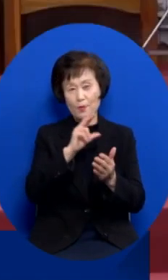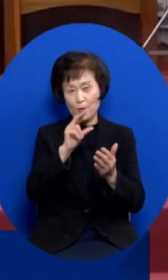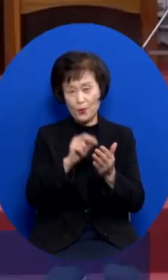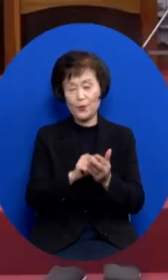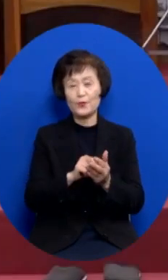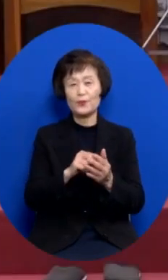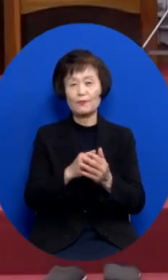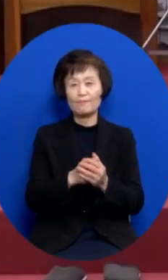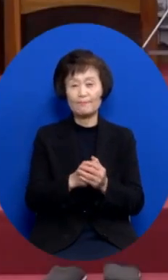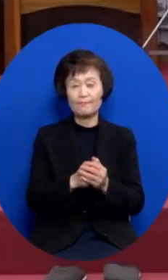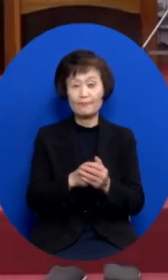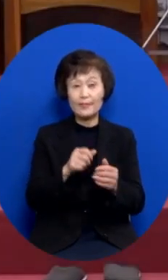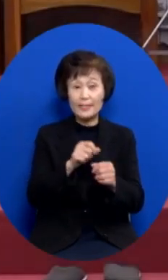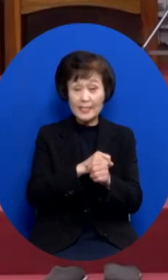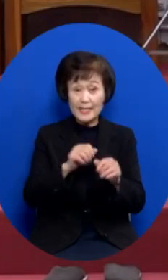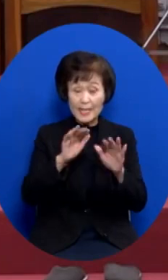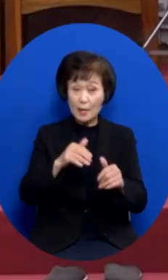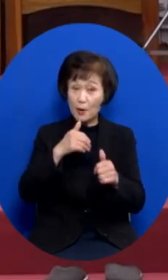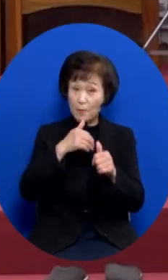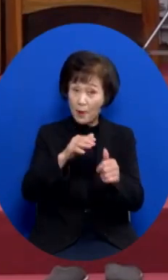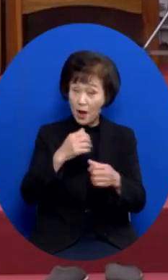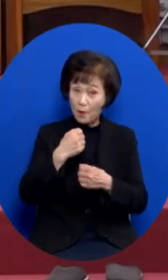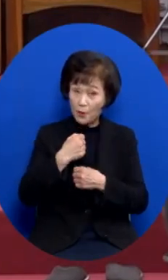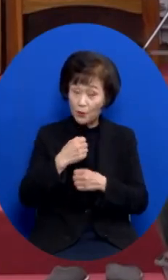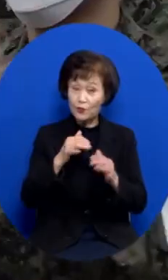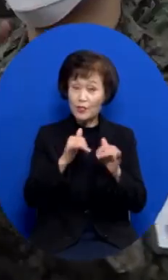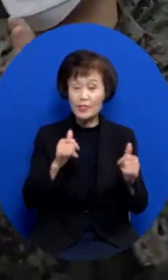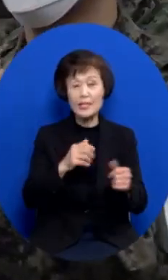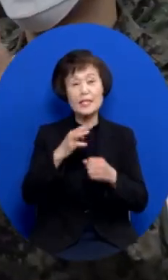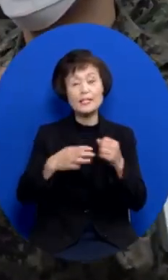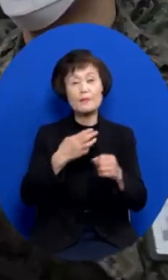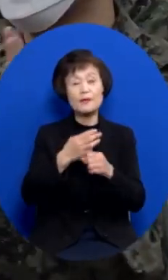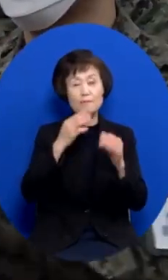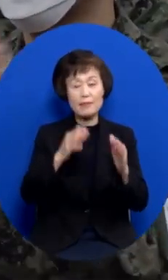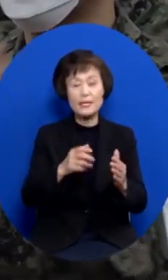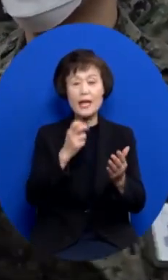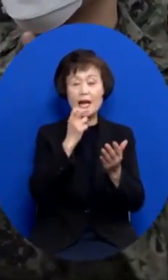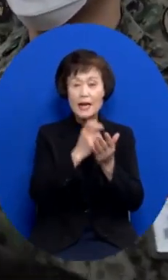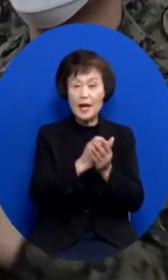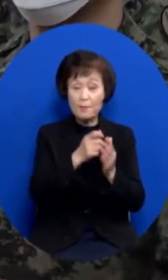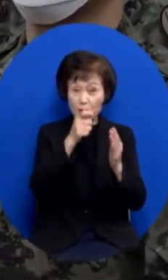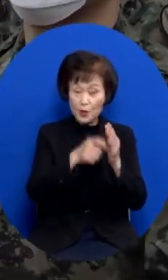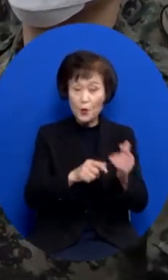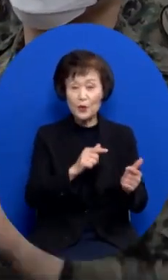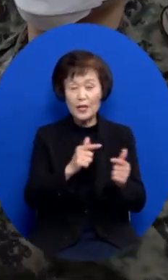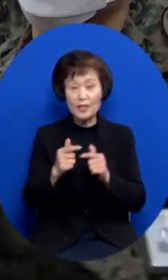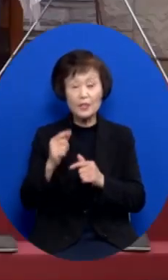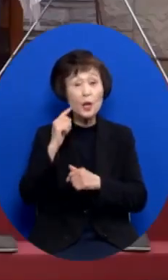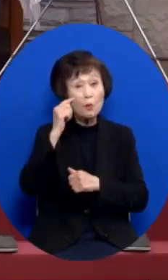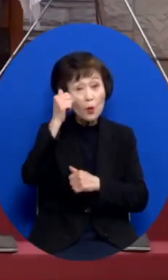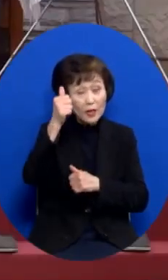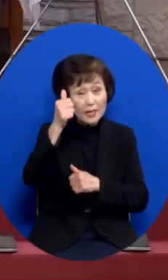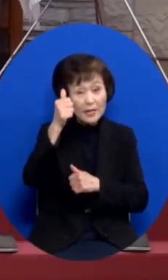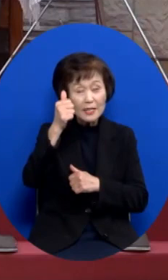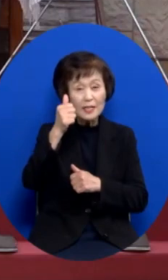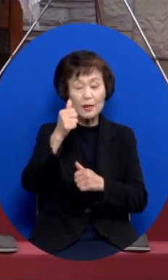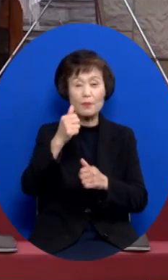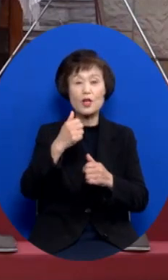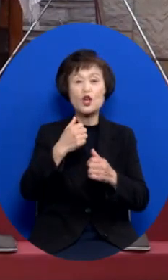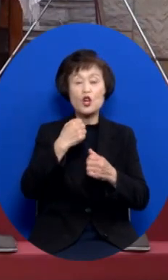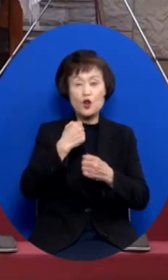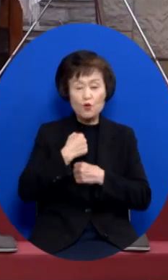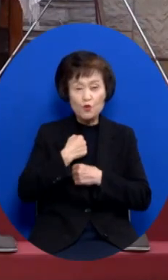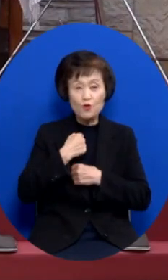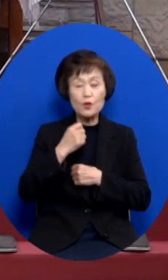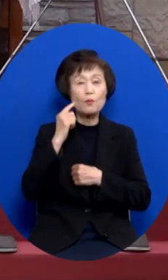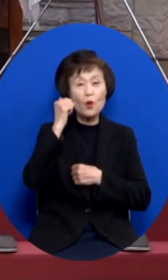같습니다. 특히 이번 파병엔 3년 만에 감리회 목회자가 군종장교로 파송됐습니다.